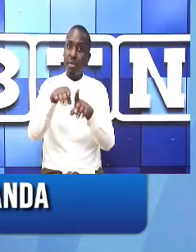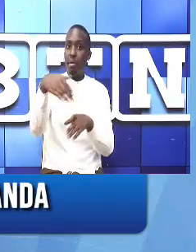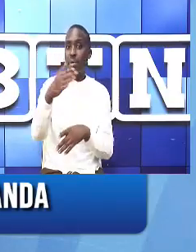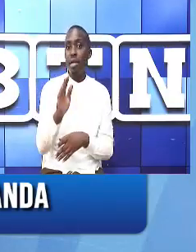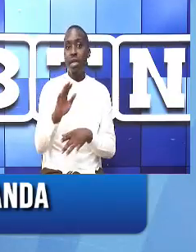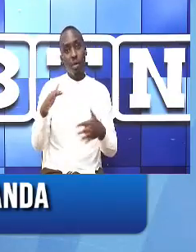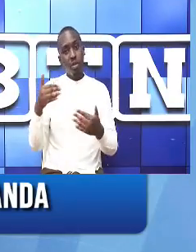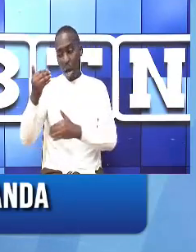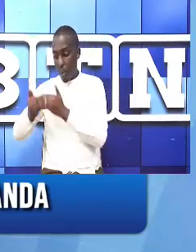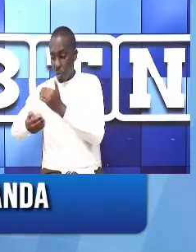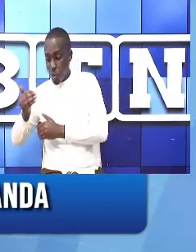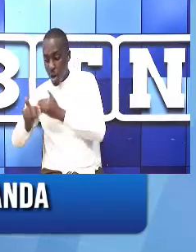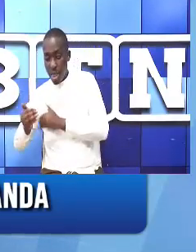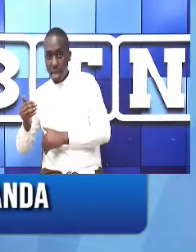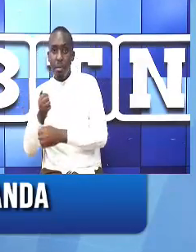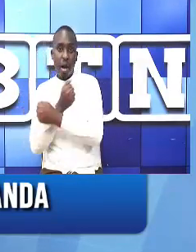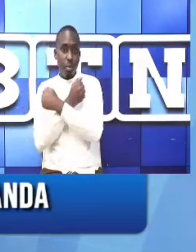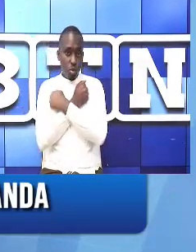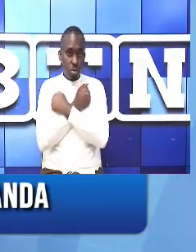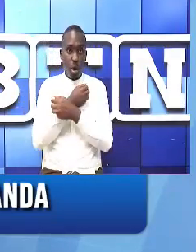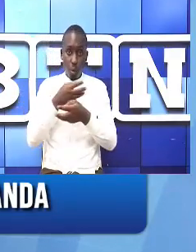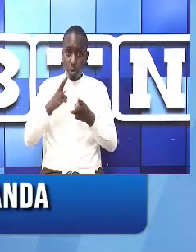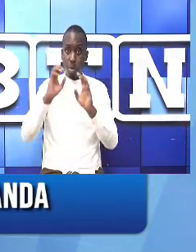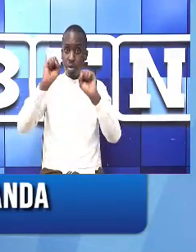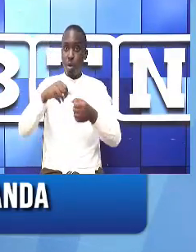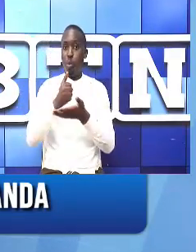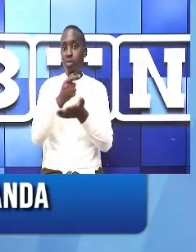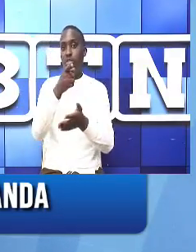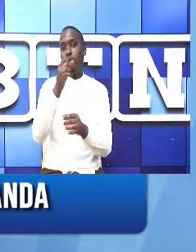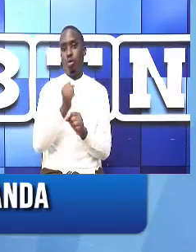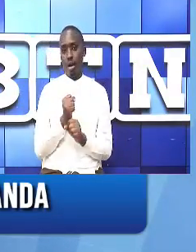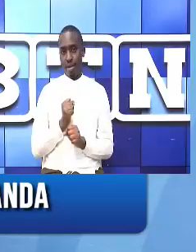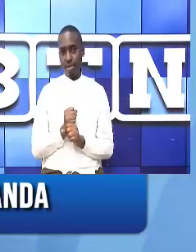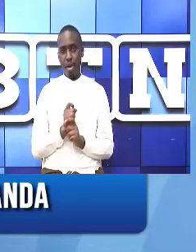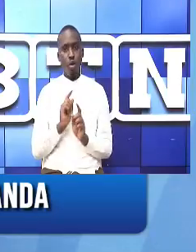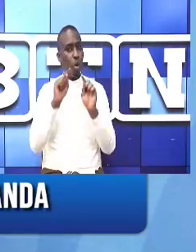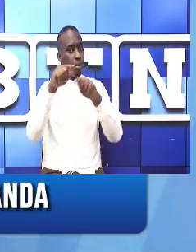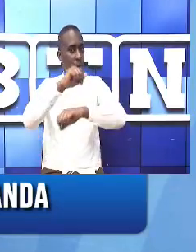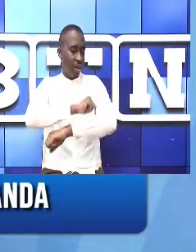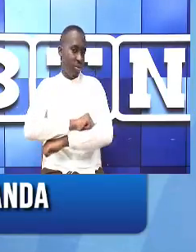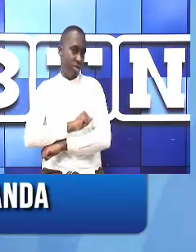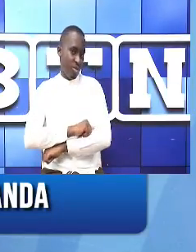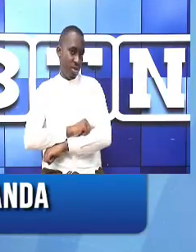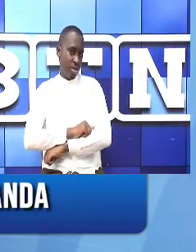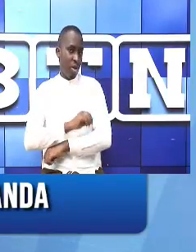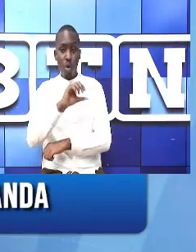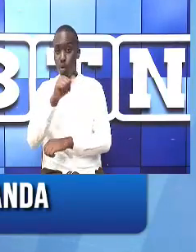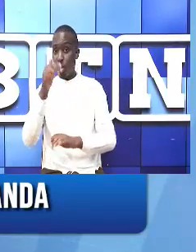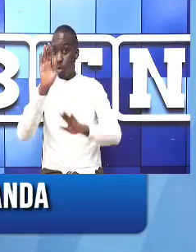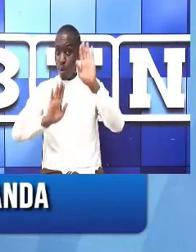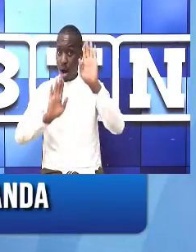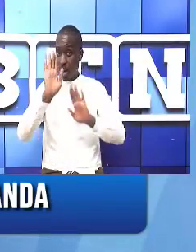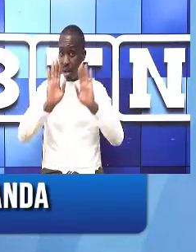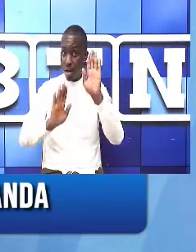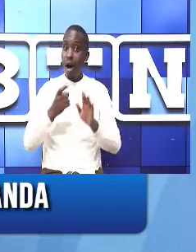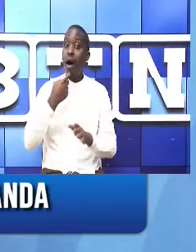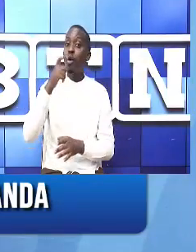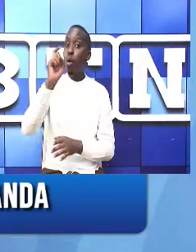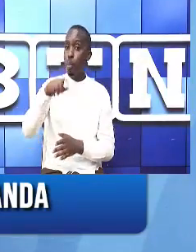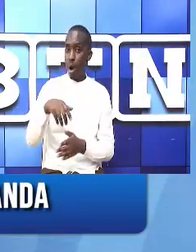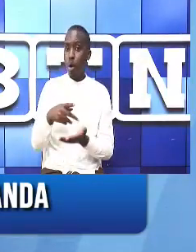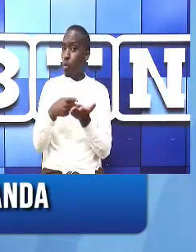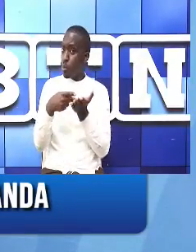n'abaturanyi bakamubakundisha ku buryo bazajya bamufasha muri ako kazi ko kumujyana ku ishuri ubundi ruhare ni uko agomba